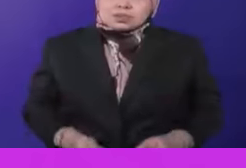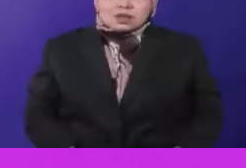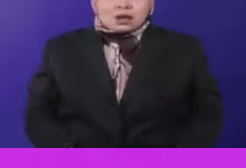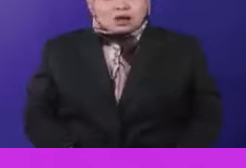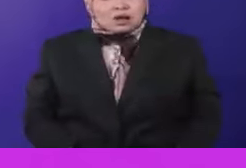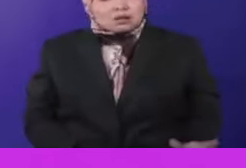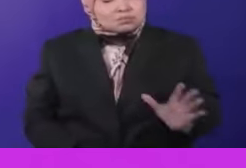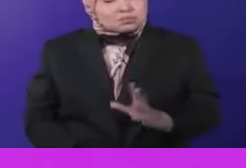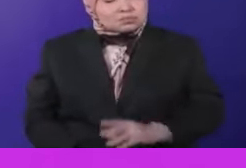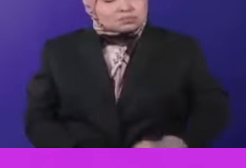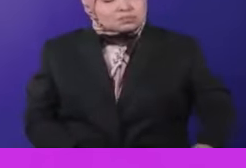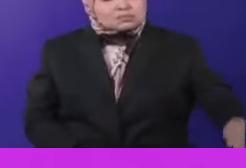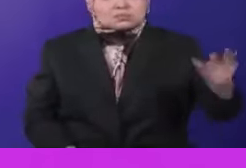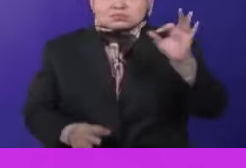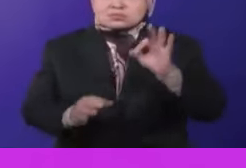وأن